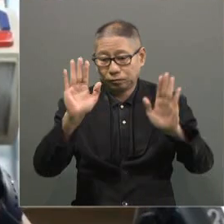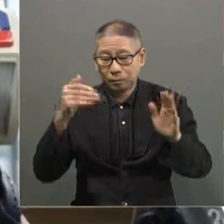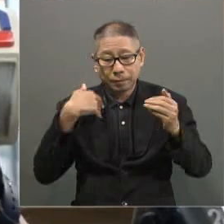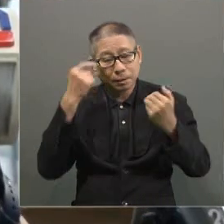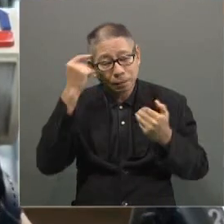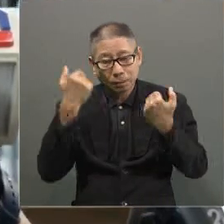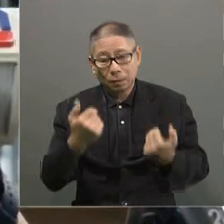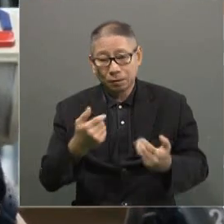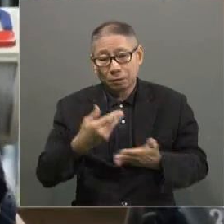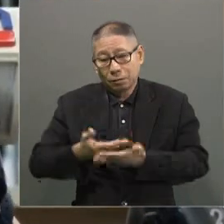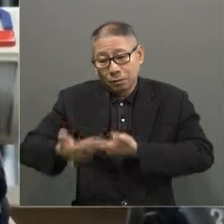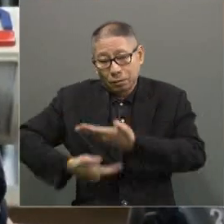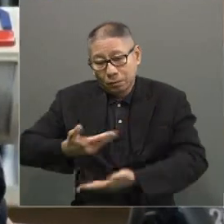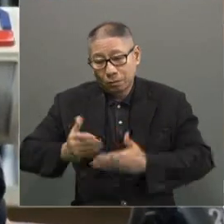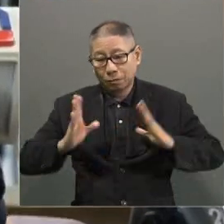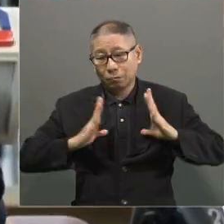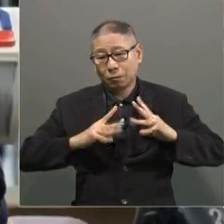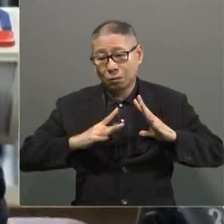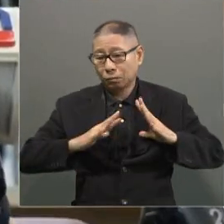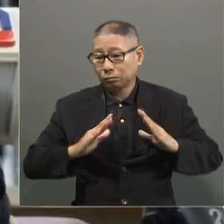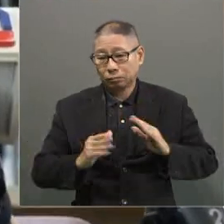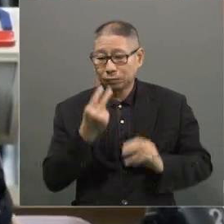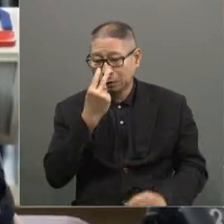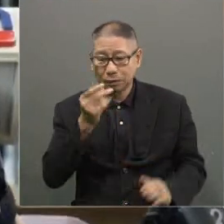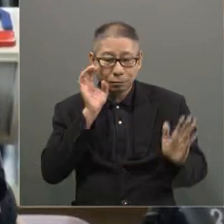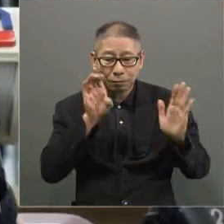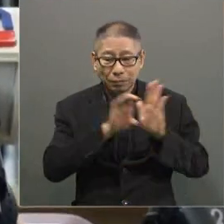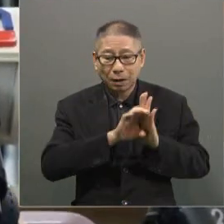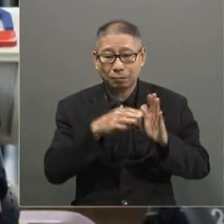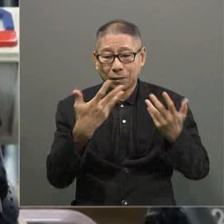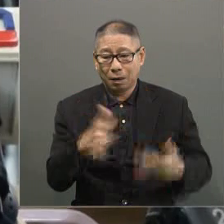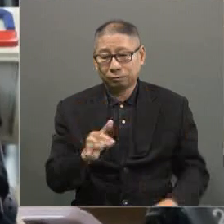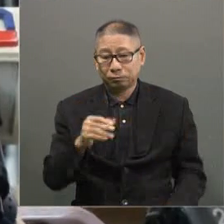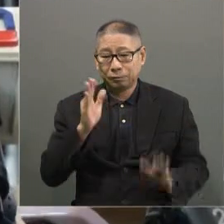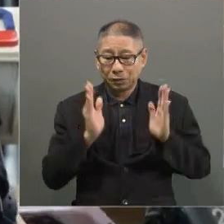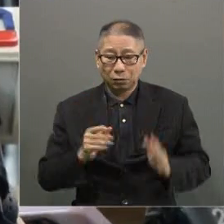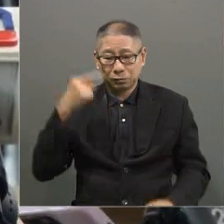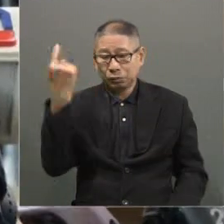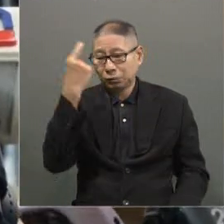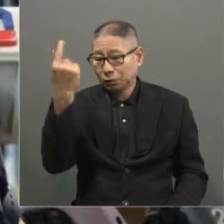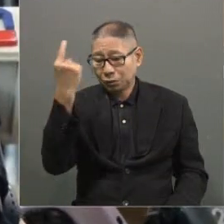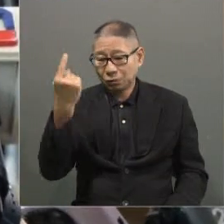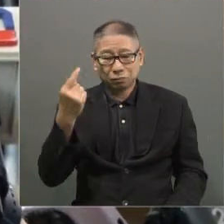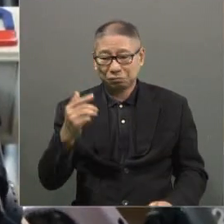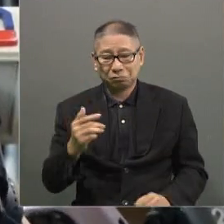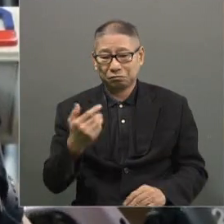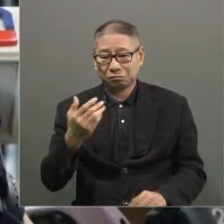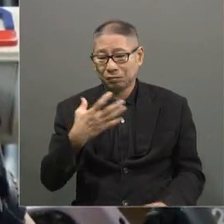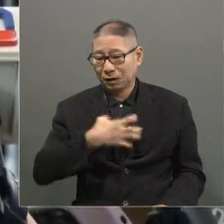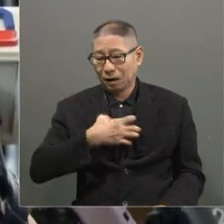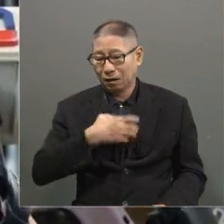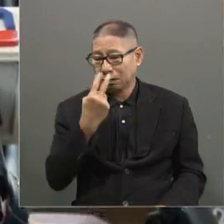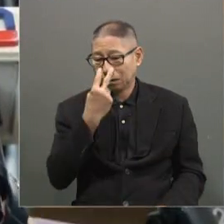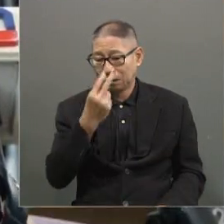คนที่เข้าอินเดียเข้าไปพักผ่อนกันอ่ะใช่ไหมเราเห็นบรรยากาศอย่างนั้นเนี่ยมันมีท่าท่องเที่ยวมีอะไรผมเชื่อว่าไม่มีใครหรอกครับอยาก